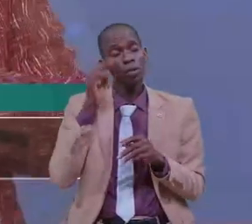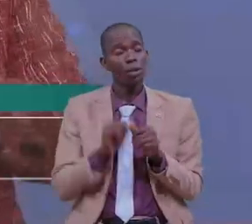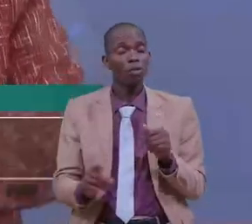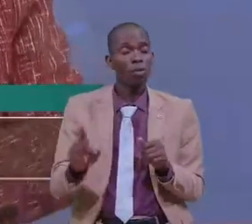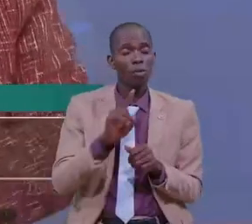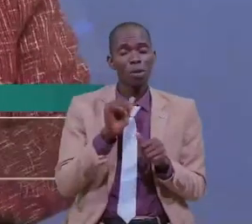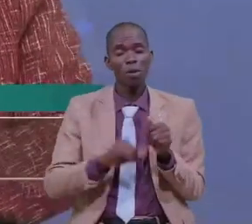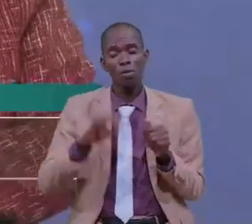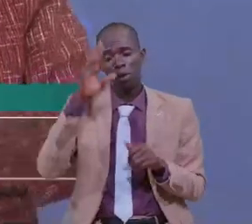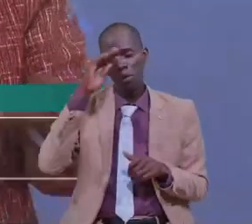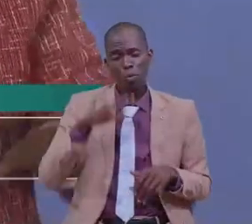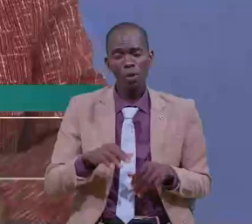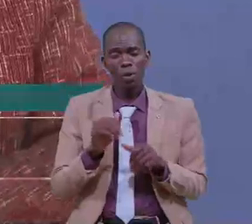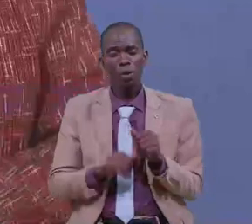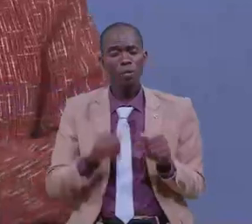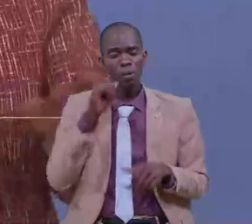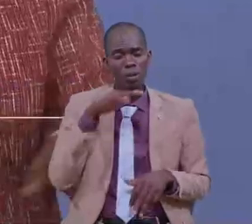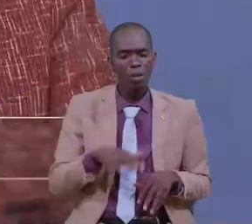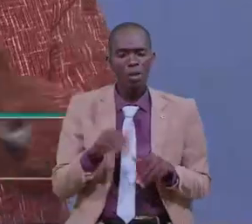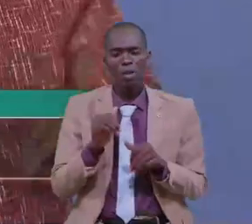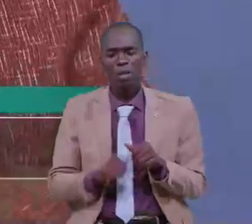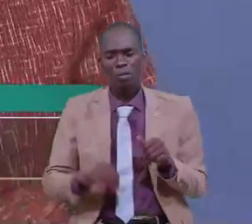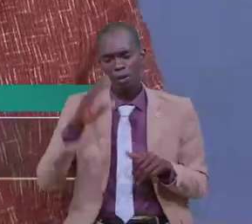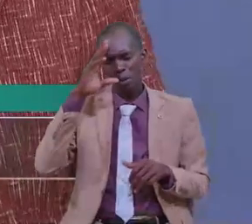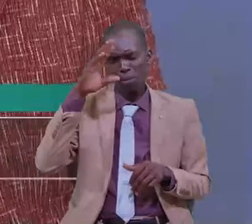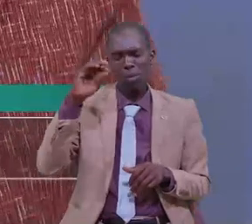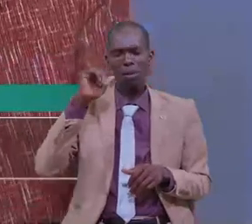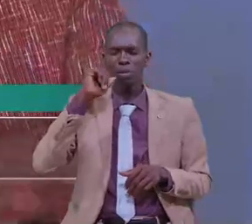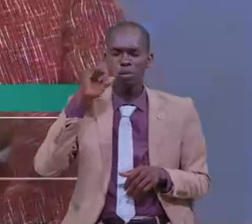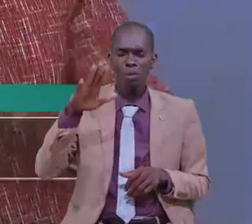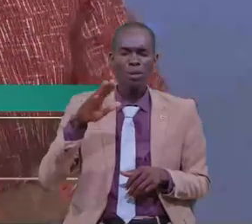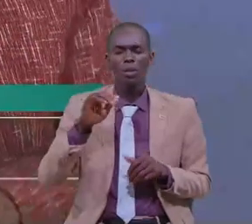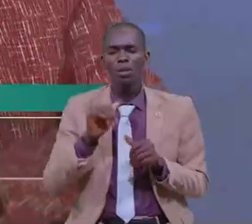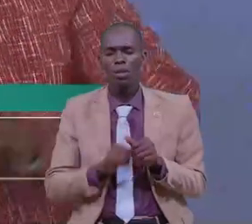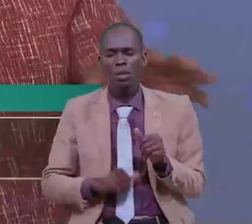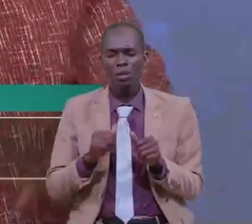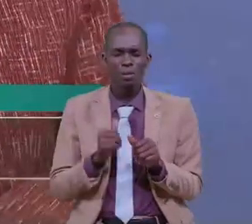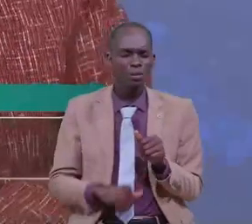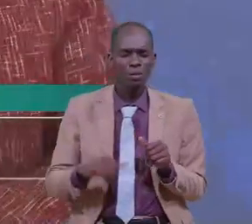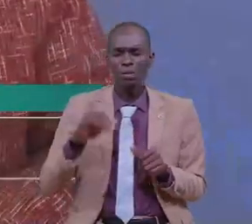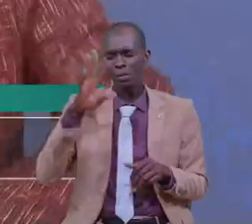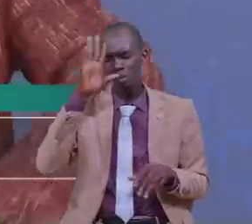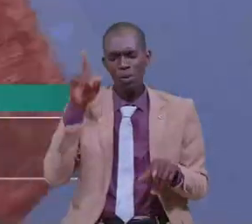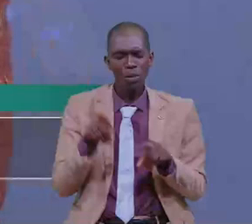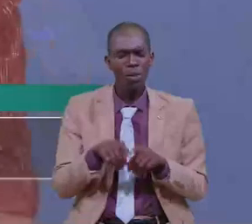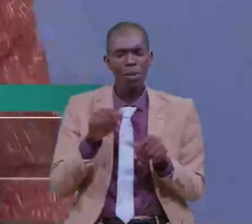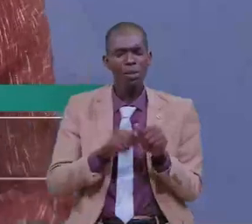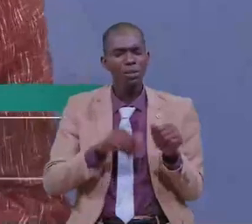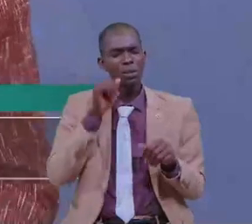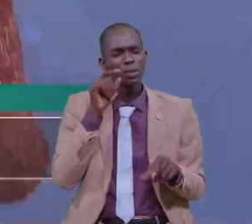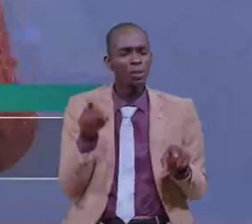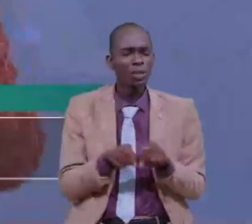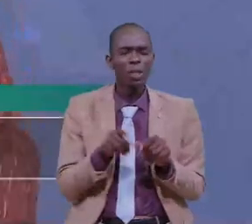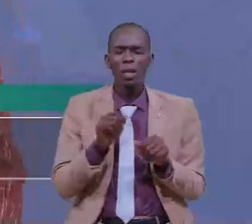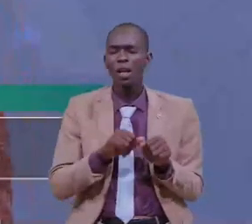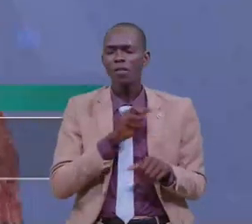tout garçon, toute fille, tout adolescent, tout garçon, toute fille, tout homme, toute femme, tout frère, toute